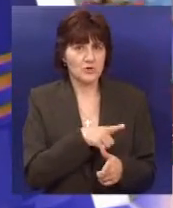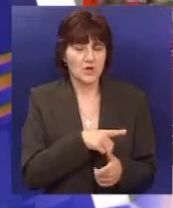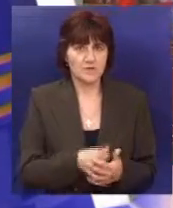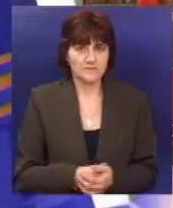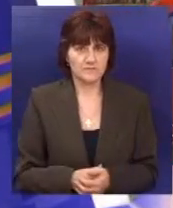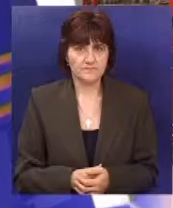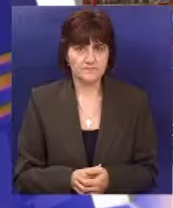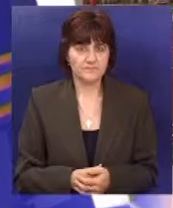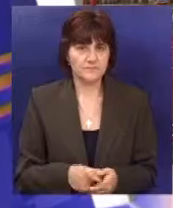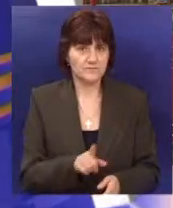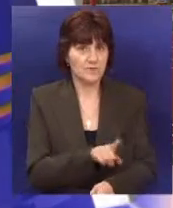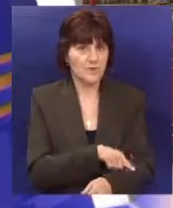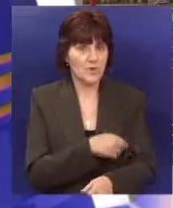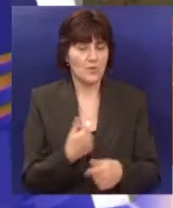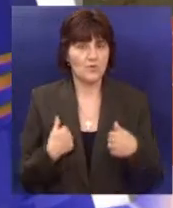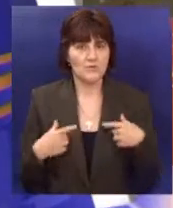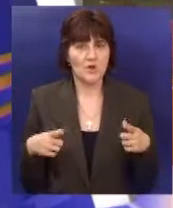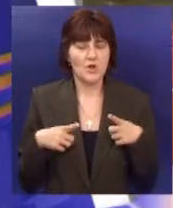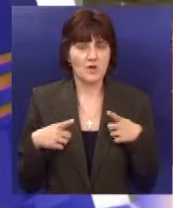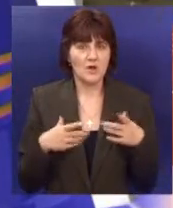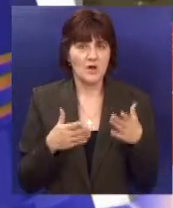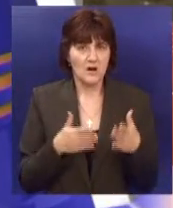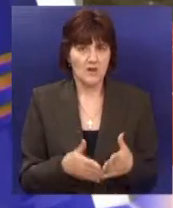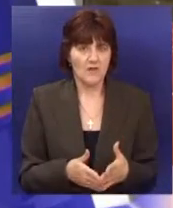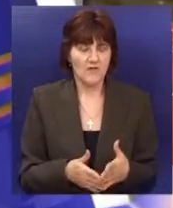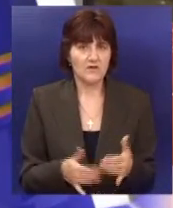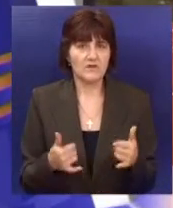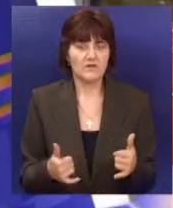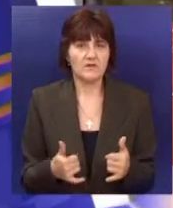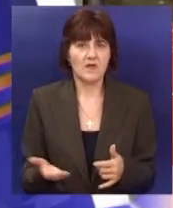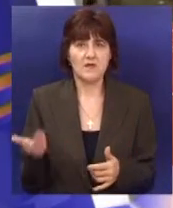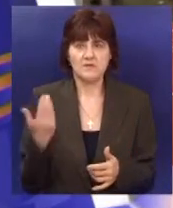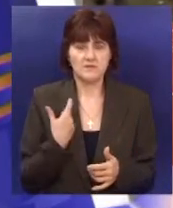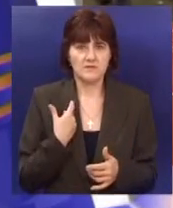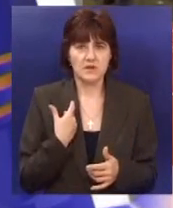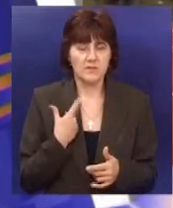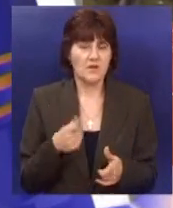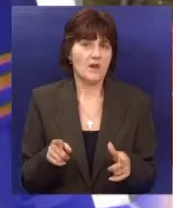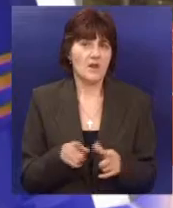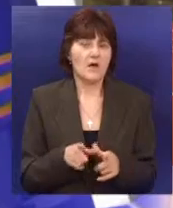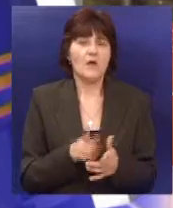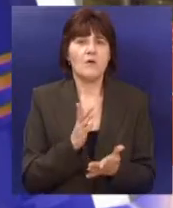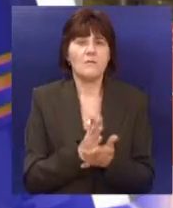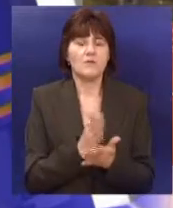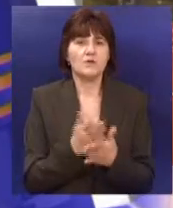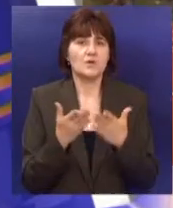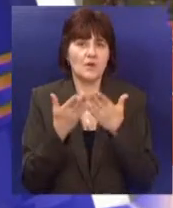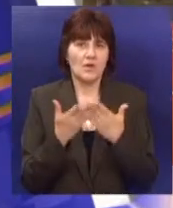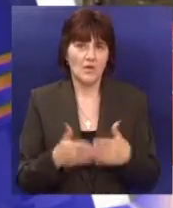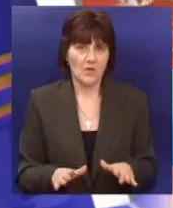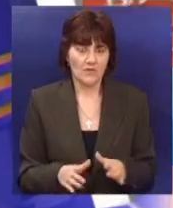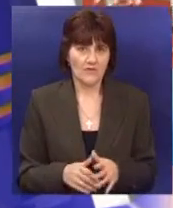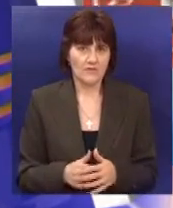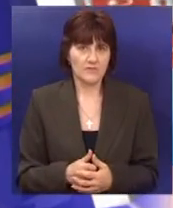ih očekuju. Dugo smo čekali ovaj teren, nismo ni znali zapravo da će se otvoriti, ali eto, danas smo dobili poruke da treba da dođemo kao da će se